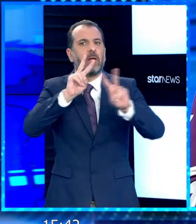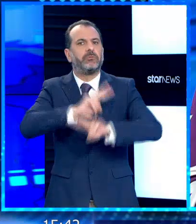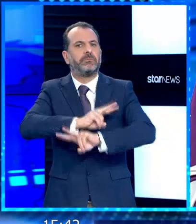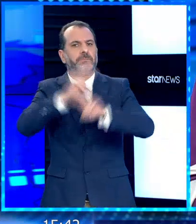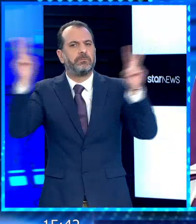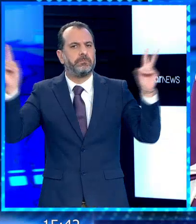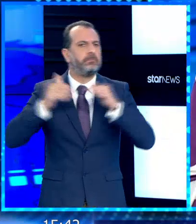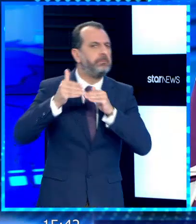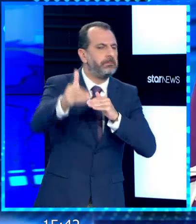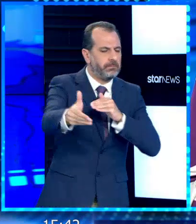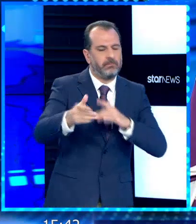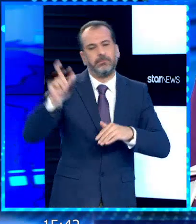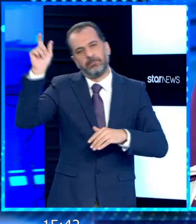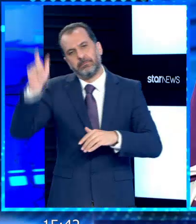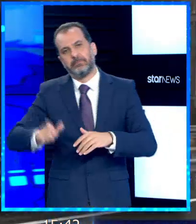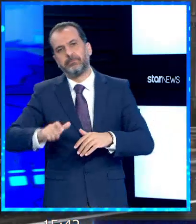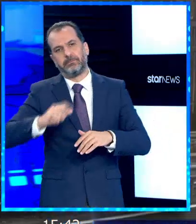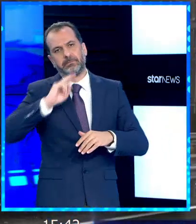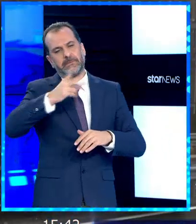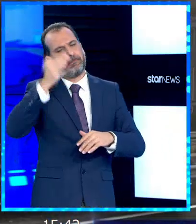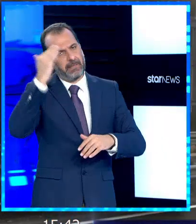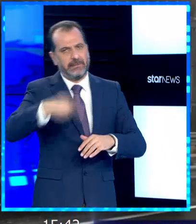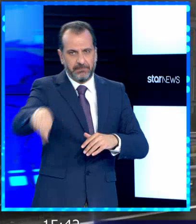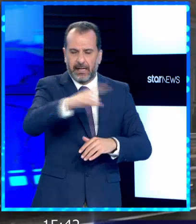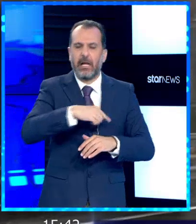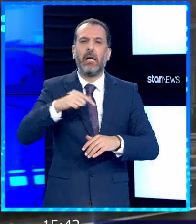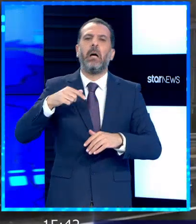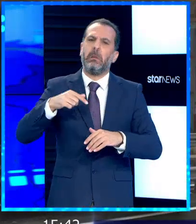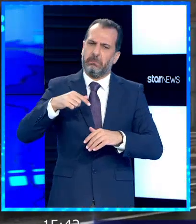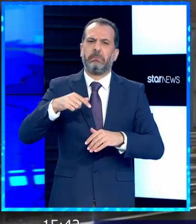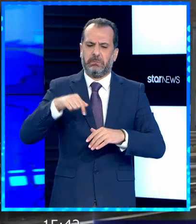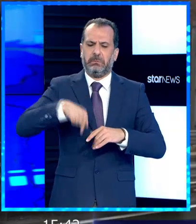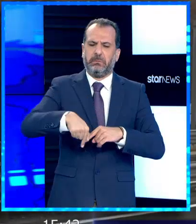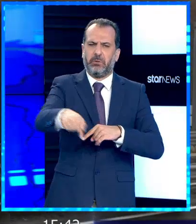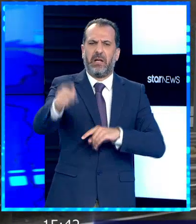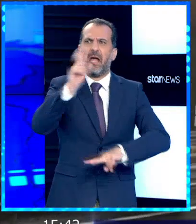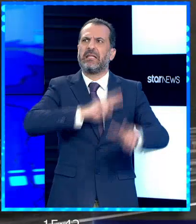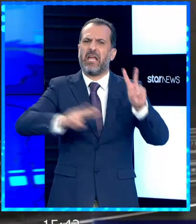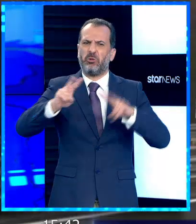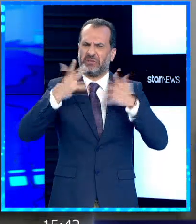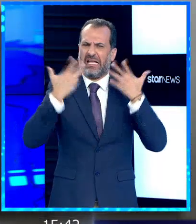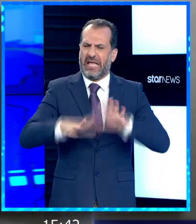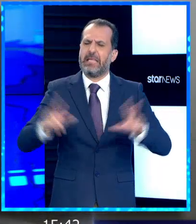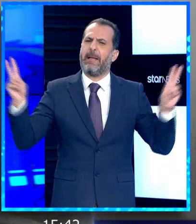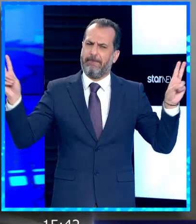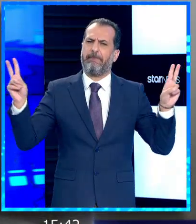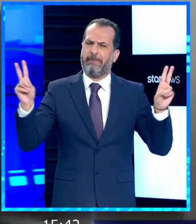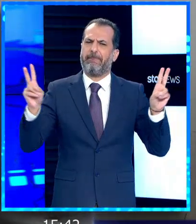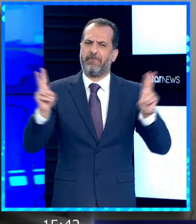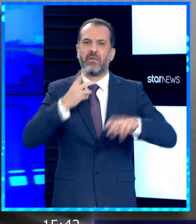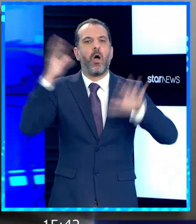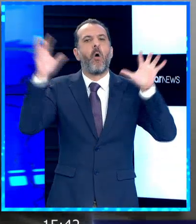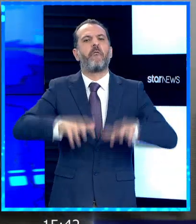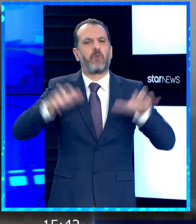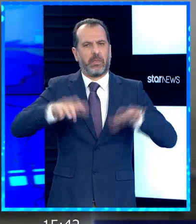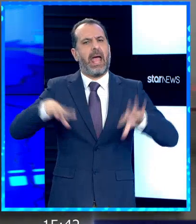Θοδωρή? Καλό μεσημέρι. Έχει αρχίσει να υποχωρεί η κακοκαιρία, Ράνια. Σιγά σιγά και οι βροχές μειώνουν την έντασή τους. Αυτό